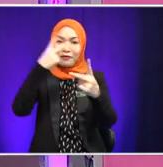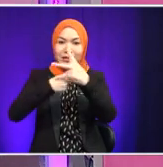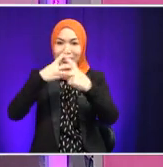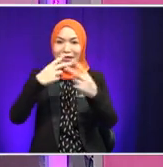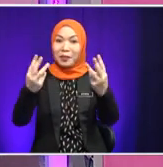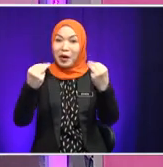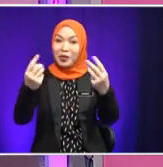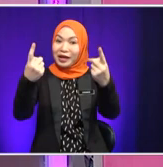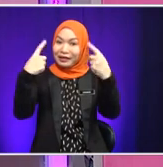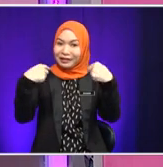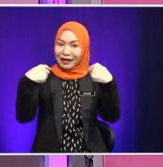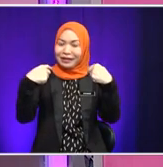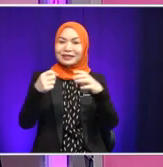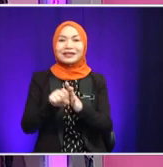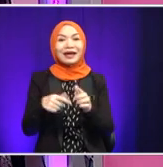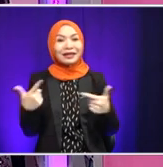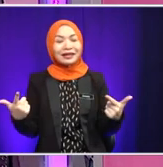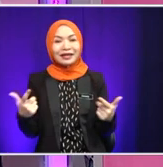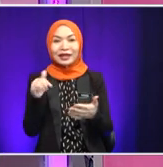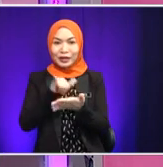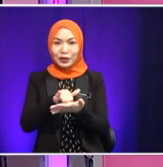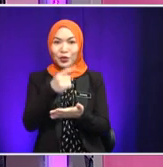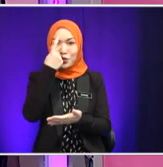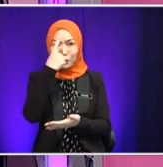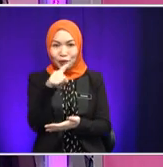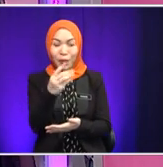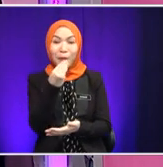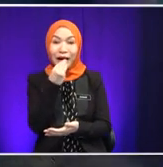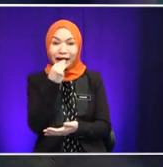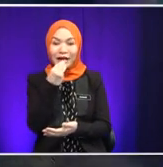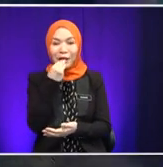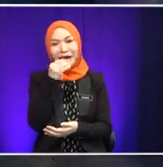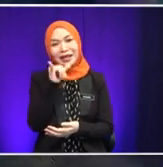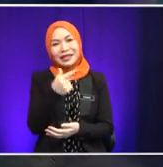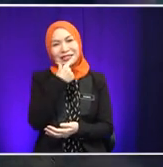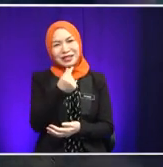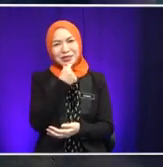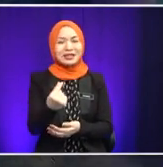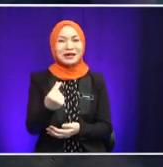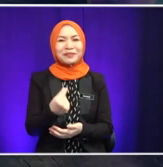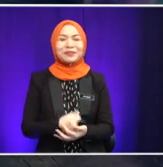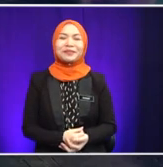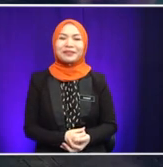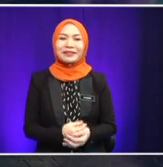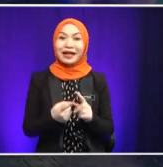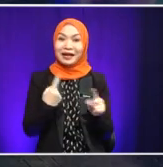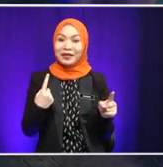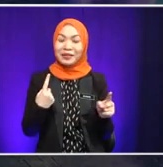tradisional Oke ah Apa makanan kegemaran Nah untuk apa